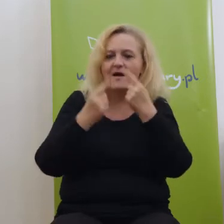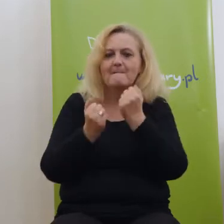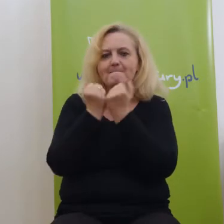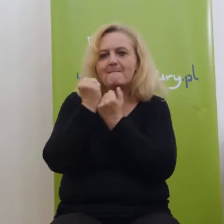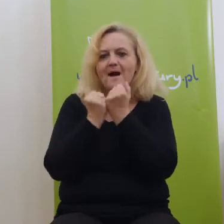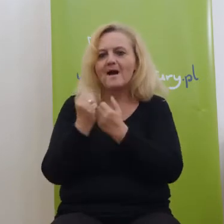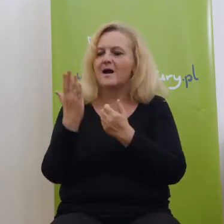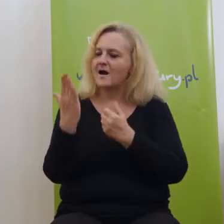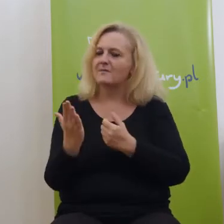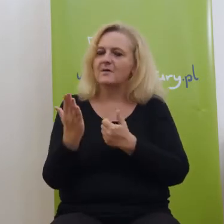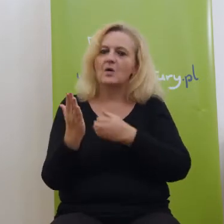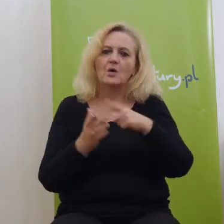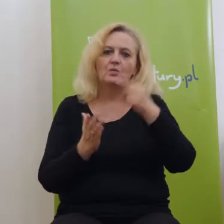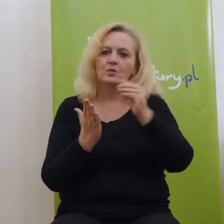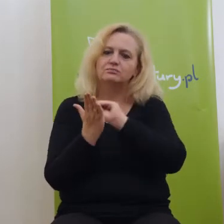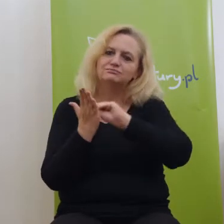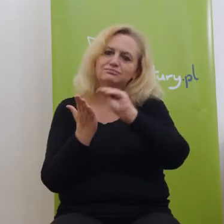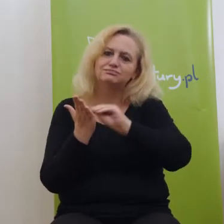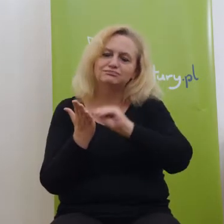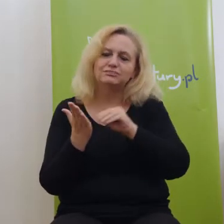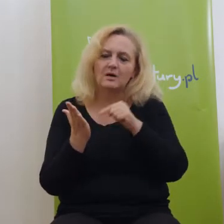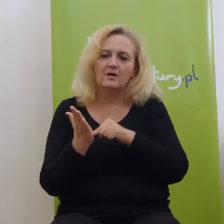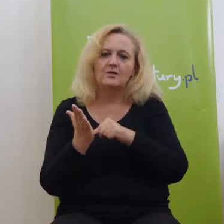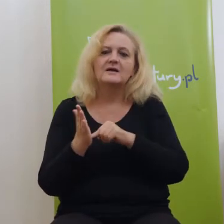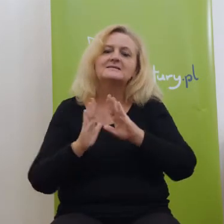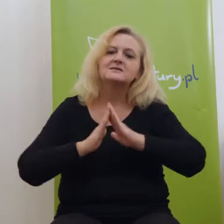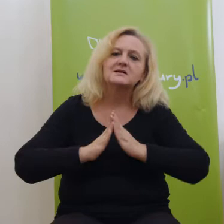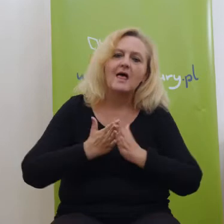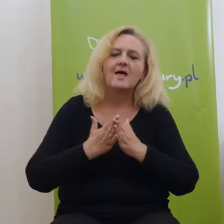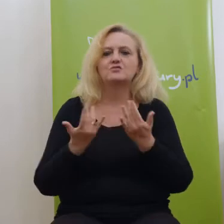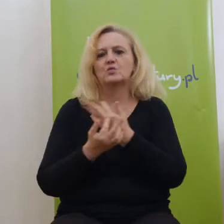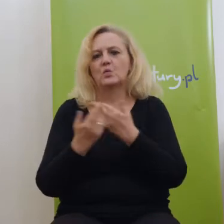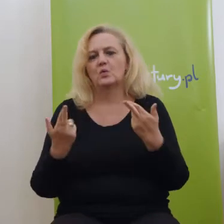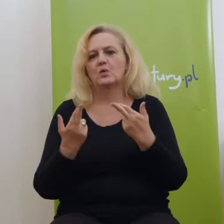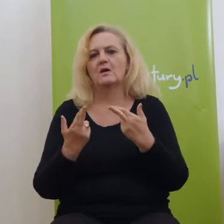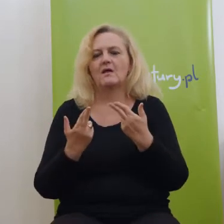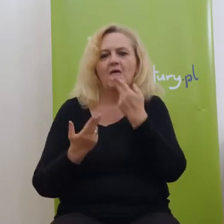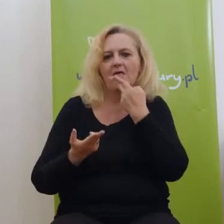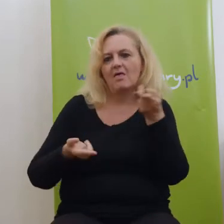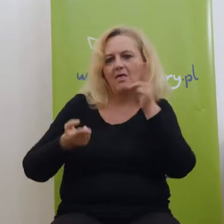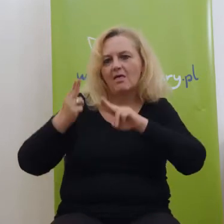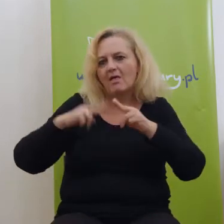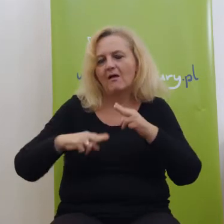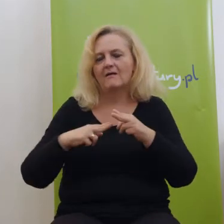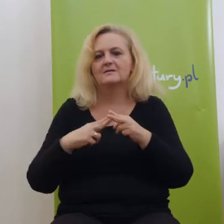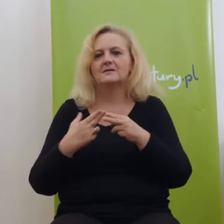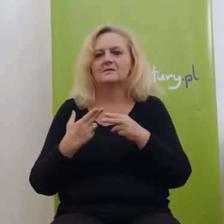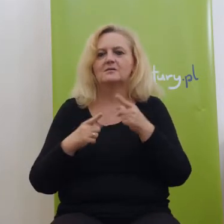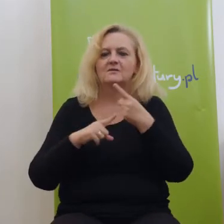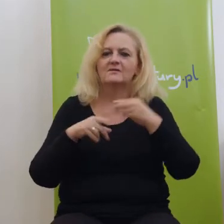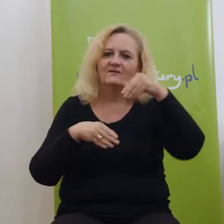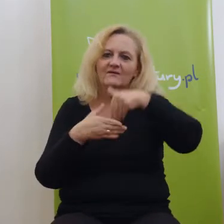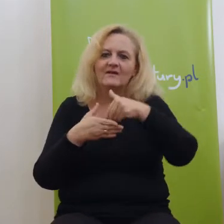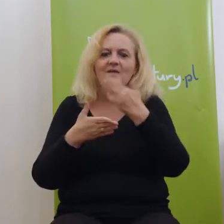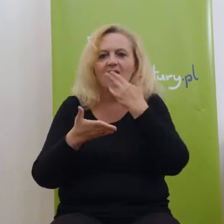papierem, który bardzo lubię zresztą i zawsze mam takie zeszyty, wiesz, poklejone z jakimiś kartkami w środku, z